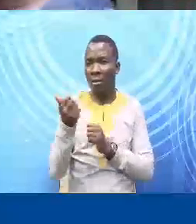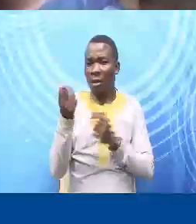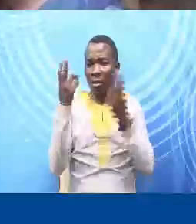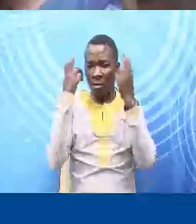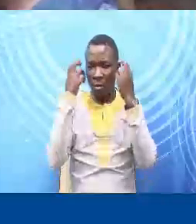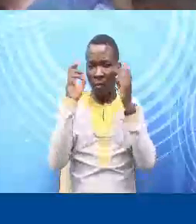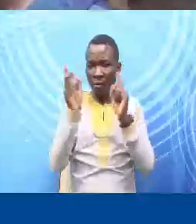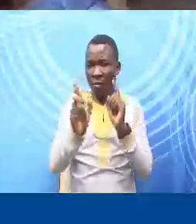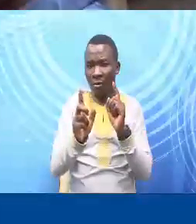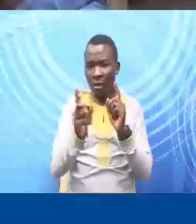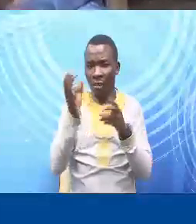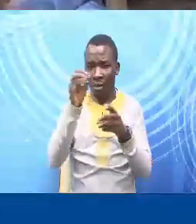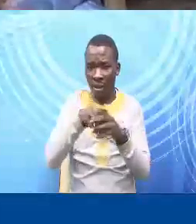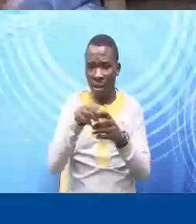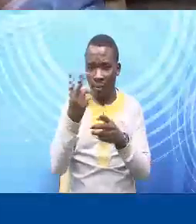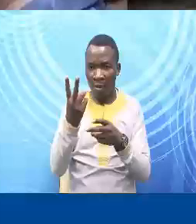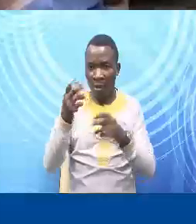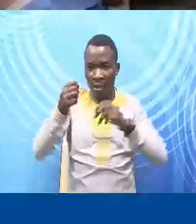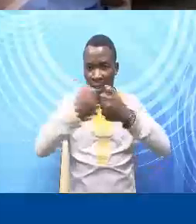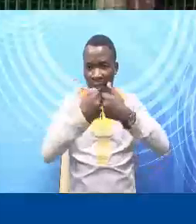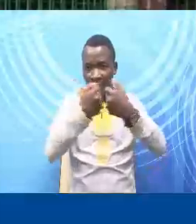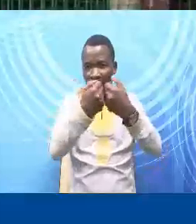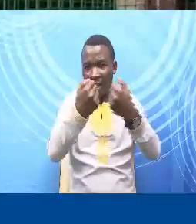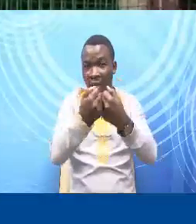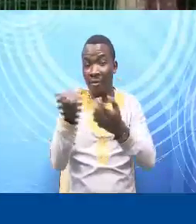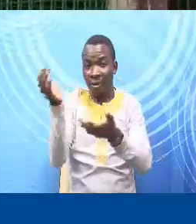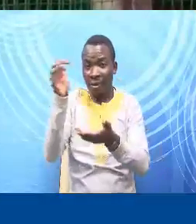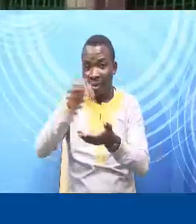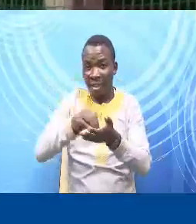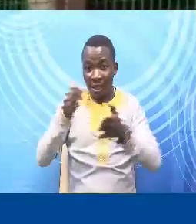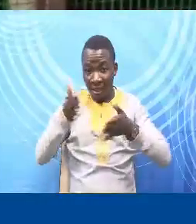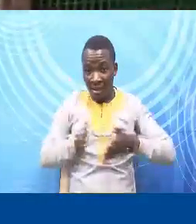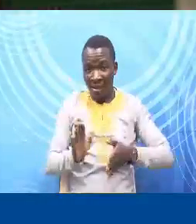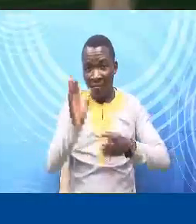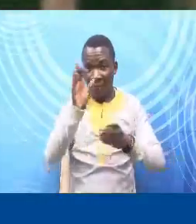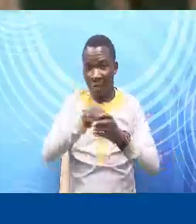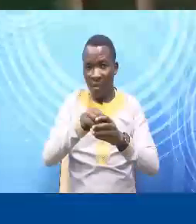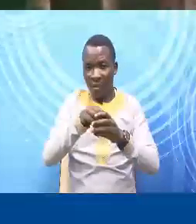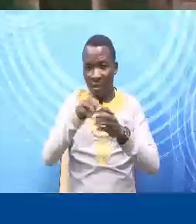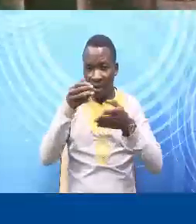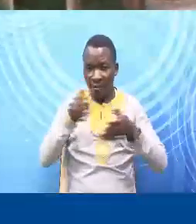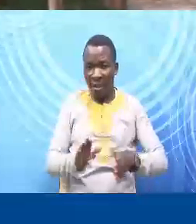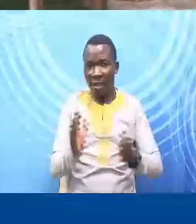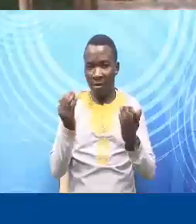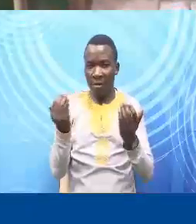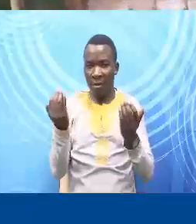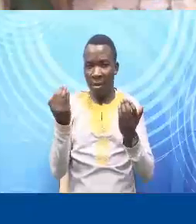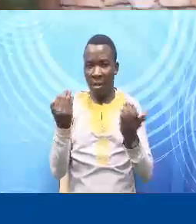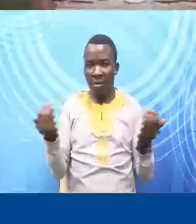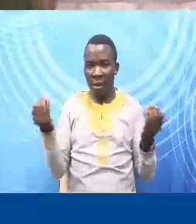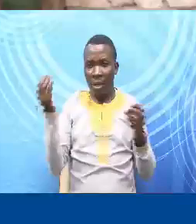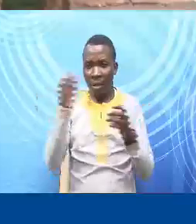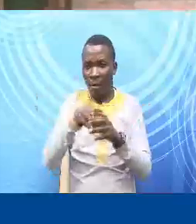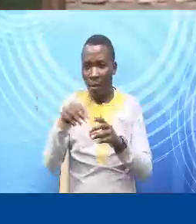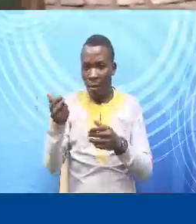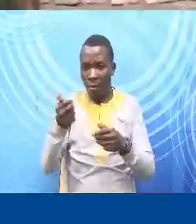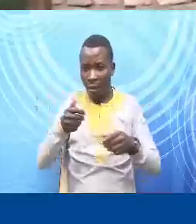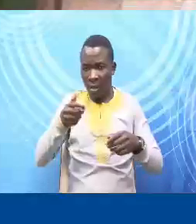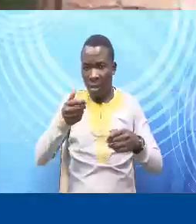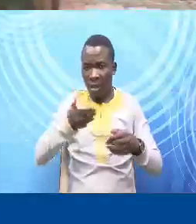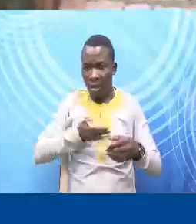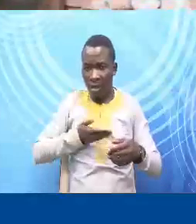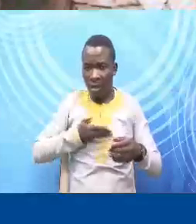Iyo uzishyizemo ari ebyiri zirarwana, byongeye noneho iyo rubyariyemo rukabyariramo abana, harimo n'urundi rudafite abana, urwo rudafite